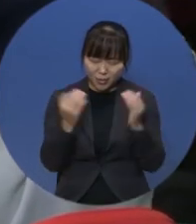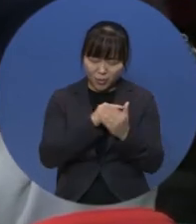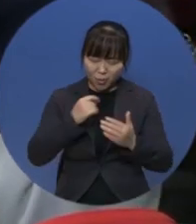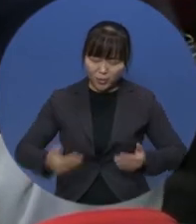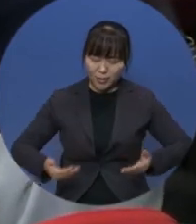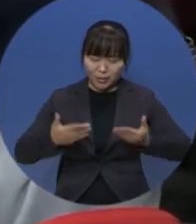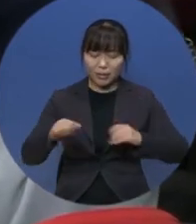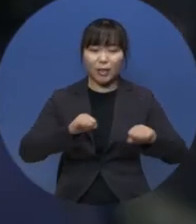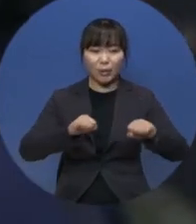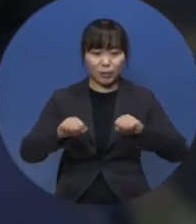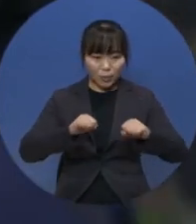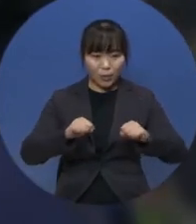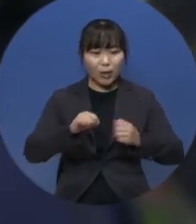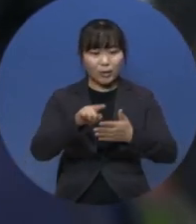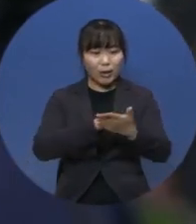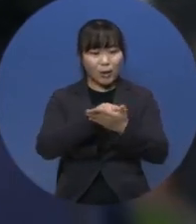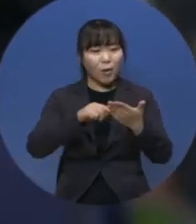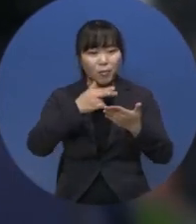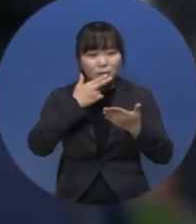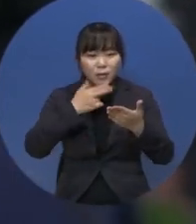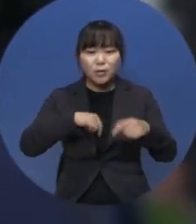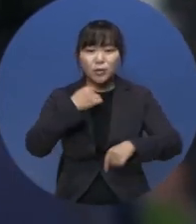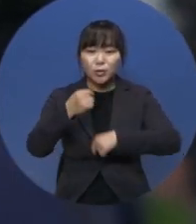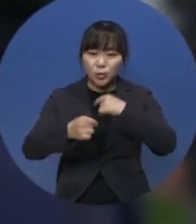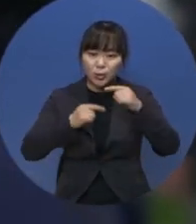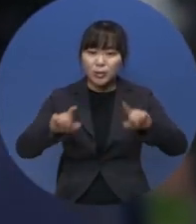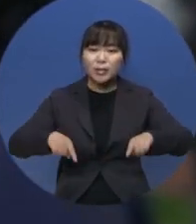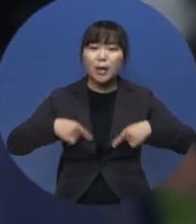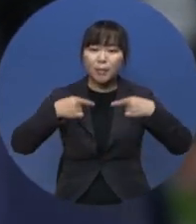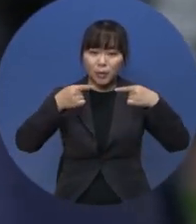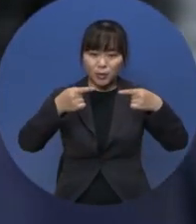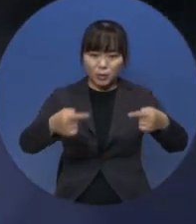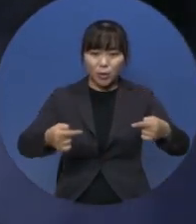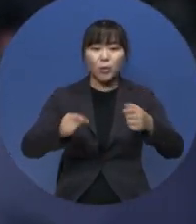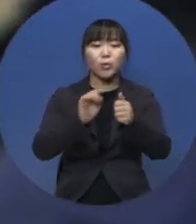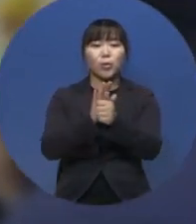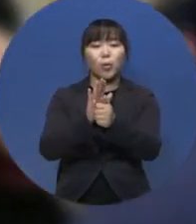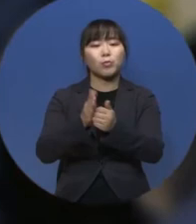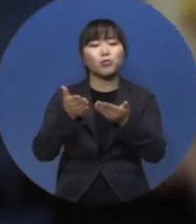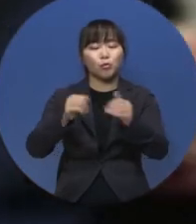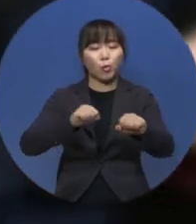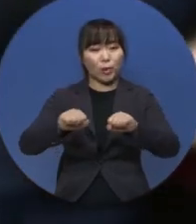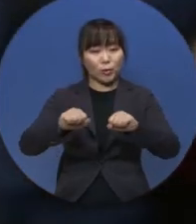헌신하는 행위며 대가 없이 자발적으로 참여 도움을 주는